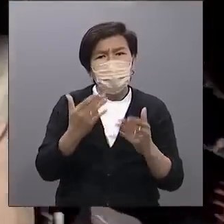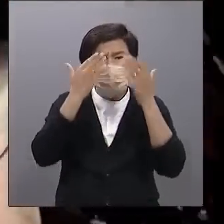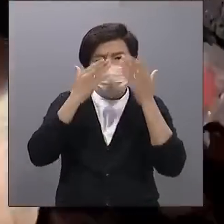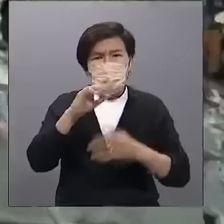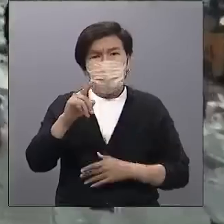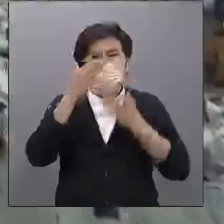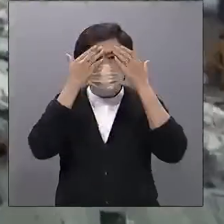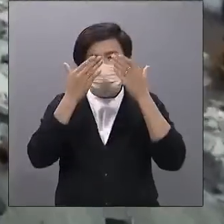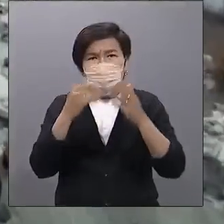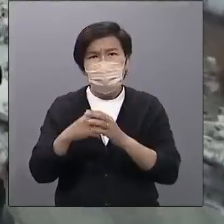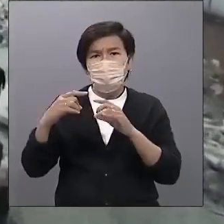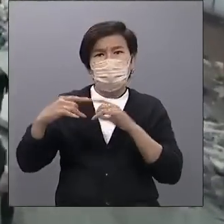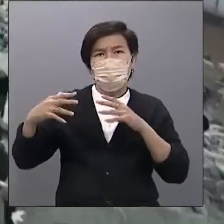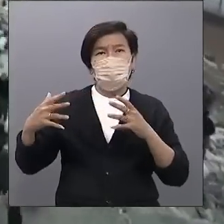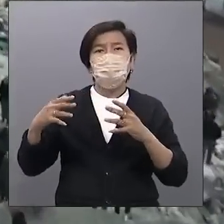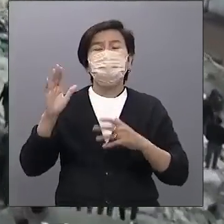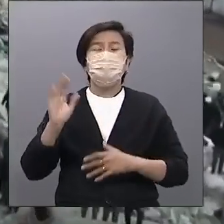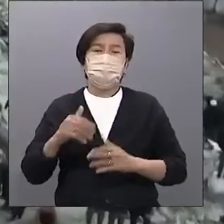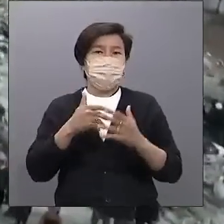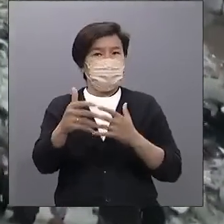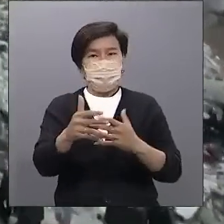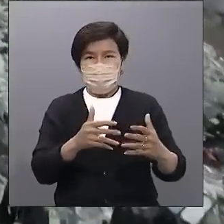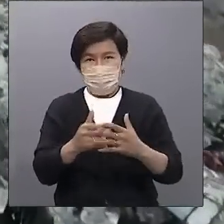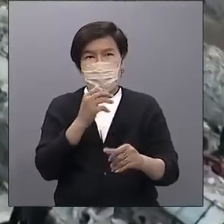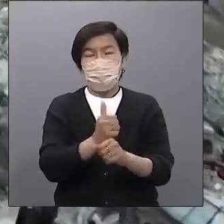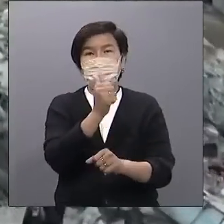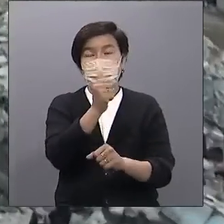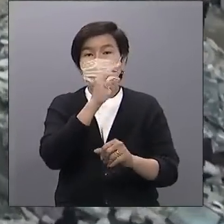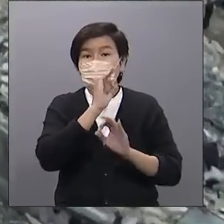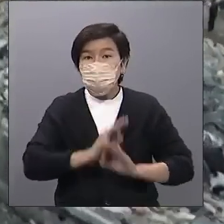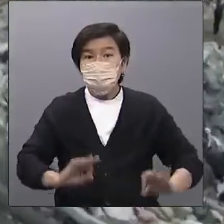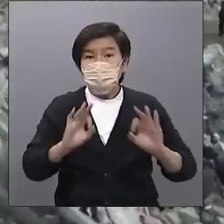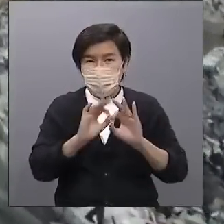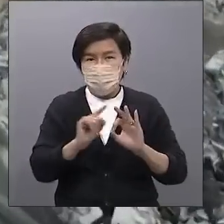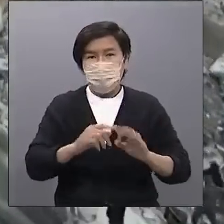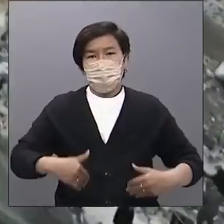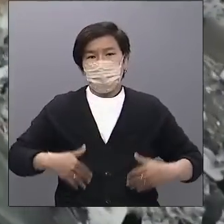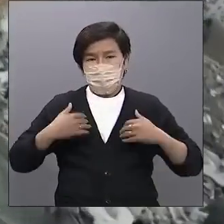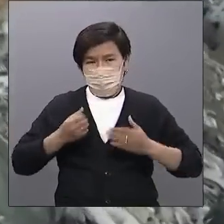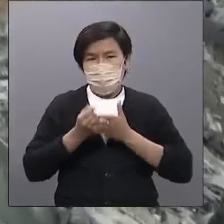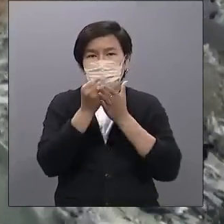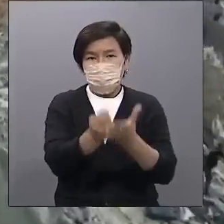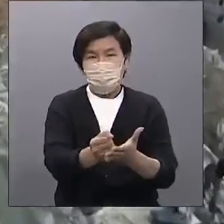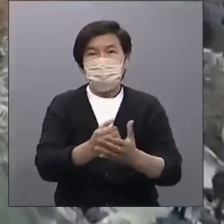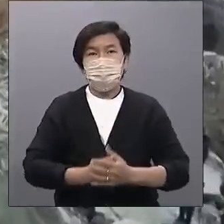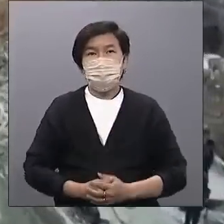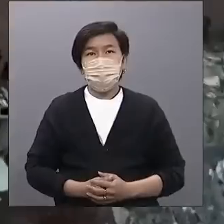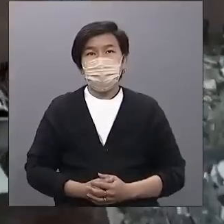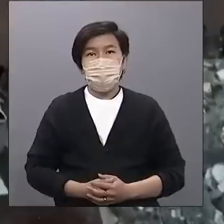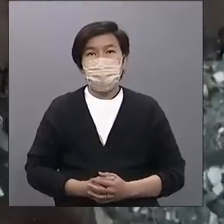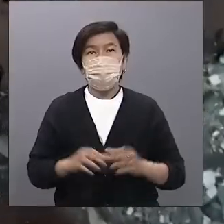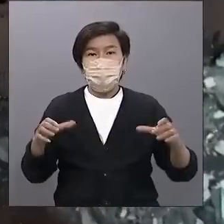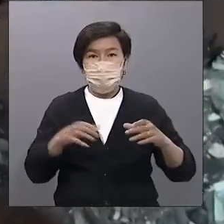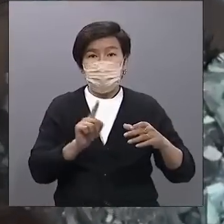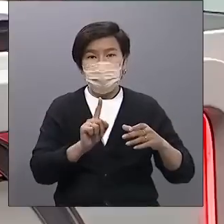ก็พบว่าเป็นกรณีของการได้รับการยกเว้นถ้าเป็นการช่วยชีวิตคนในสาธารณภัยค่ะซึ่งก็จะมีทีมของ